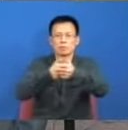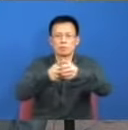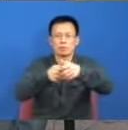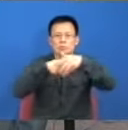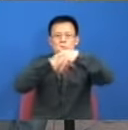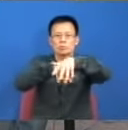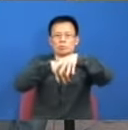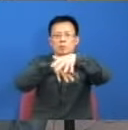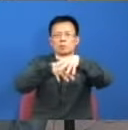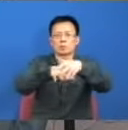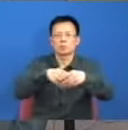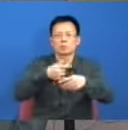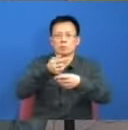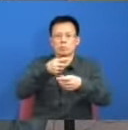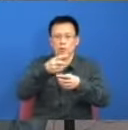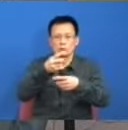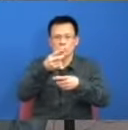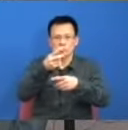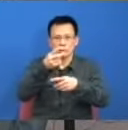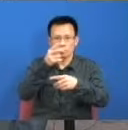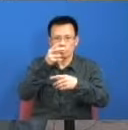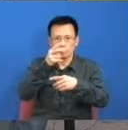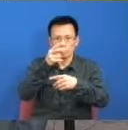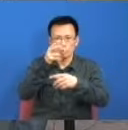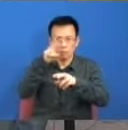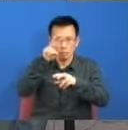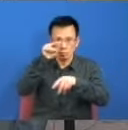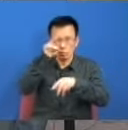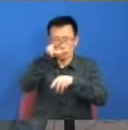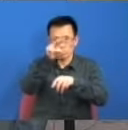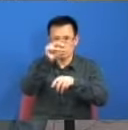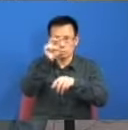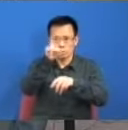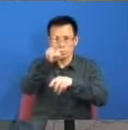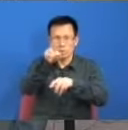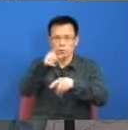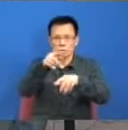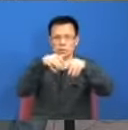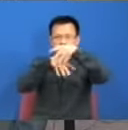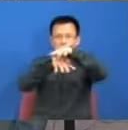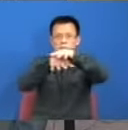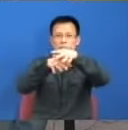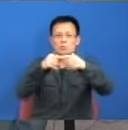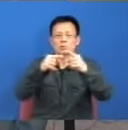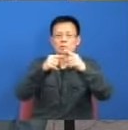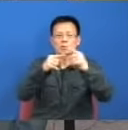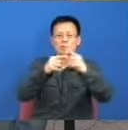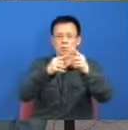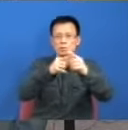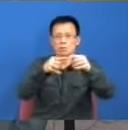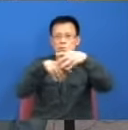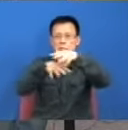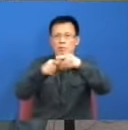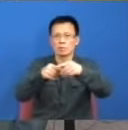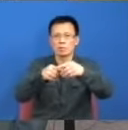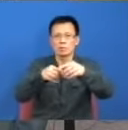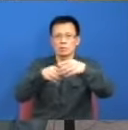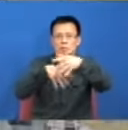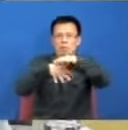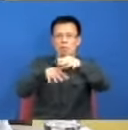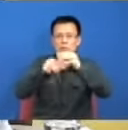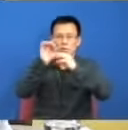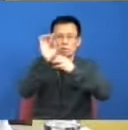係、是、去咧係觀察。呢、这個係佢哋嘅係示威人士，就係喺教遊行之後咧，就